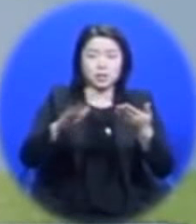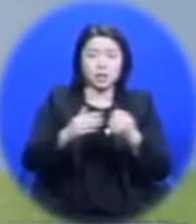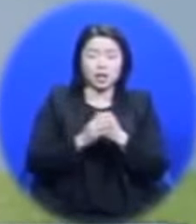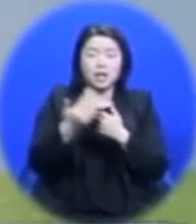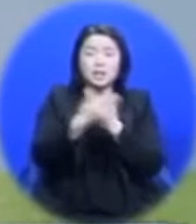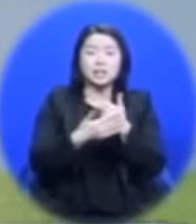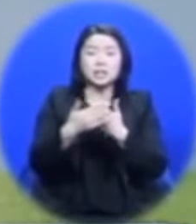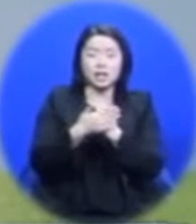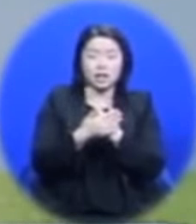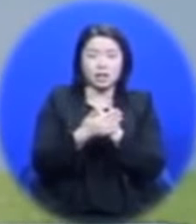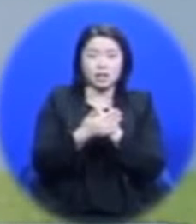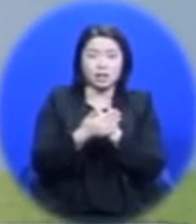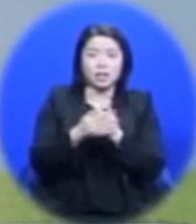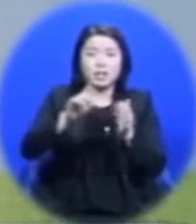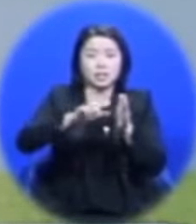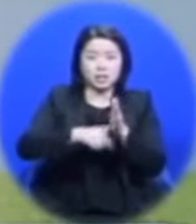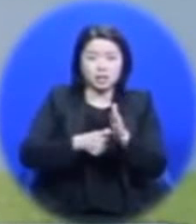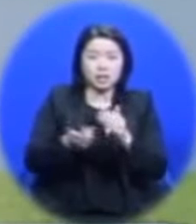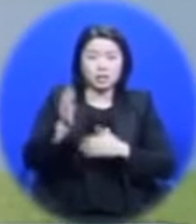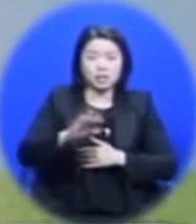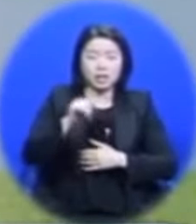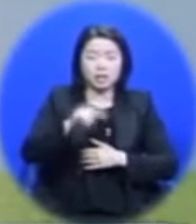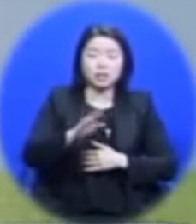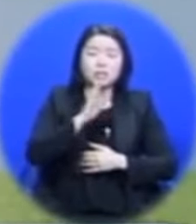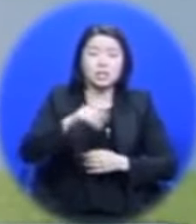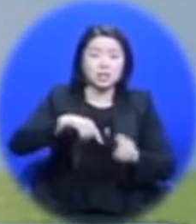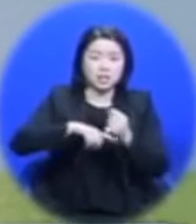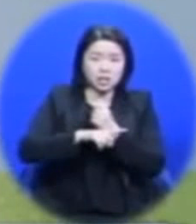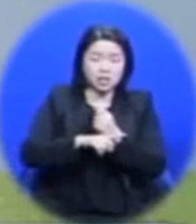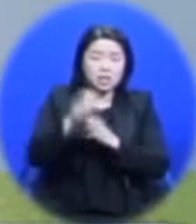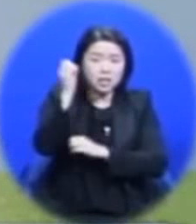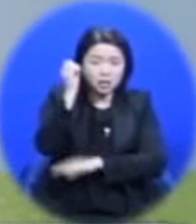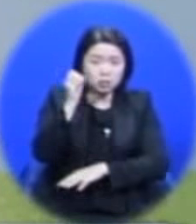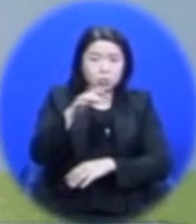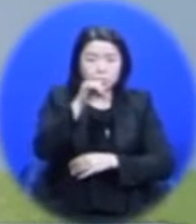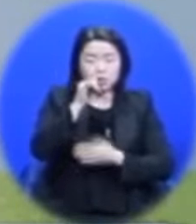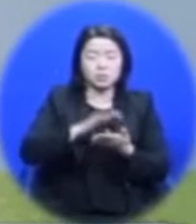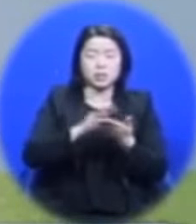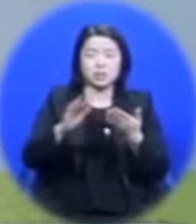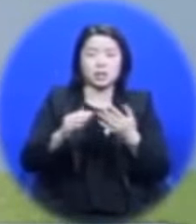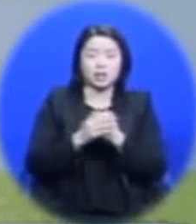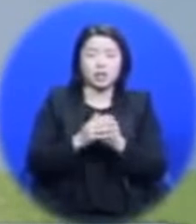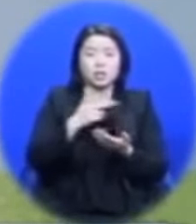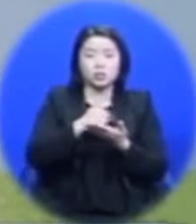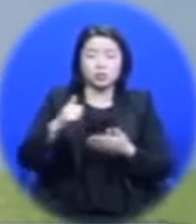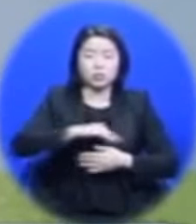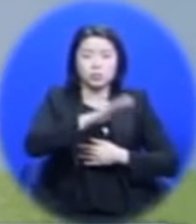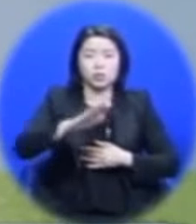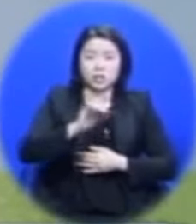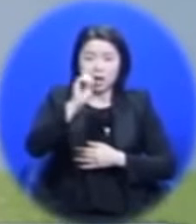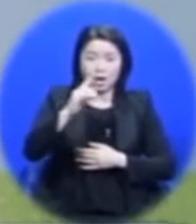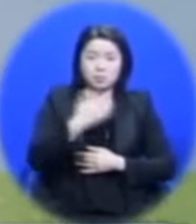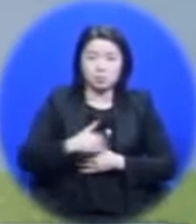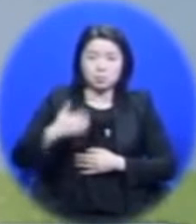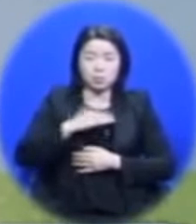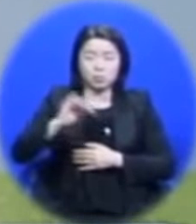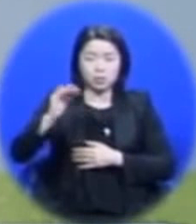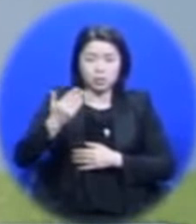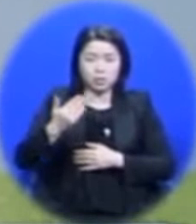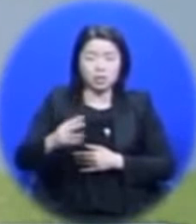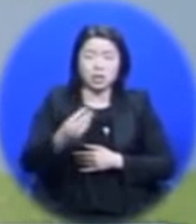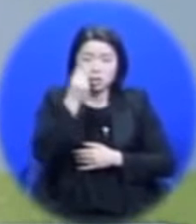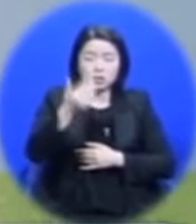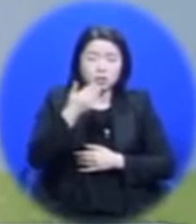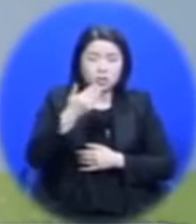은혜의 시간인데 이것은 진리에 기초하고 있는 것입니다. 주님은 우리와 한 몸이 되셨음을 성찬을